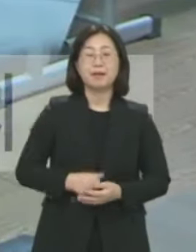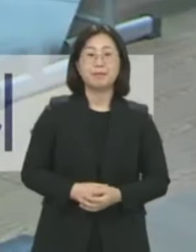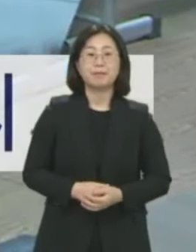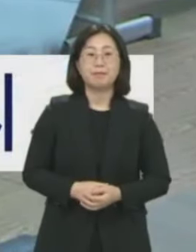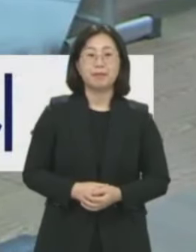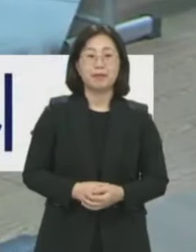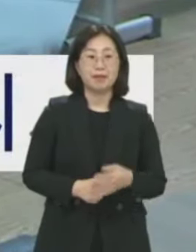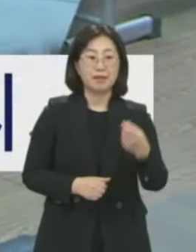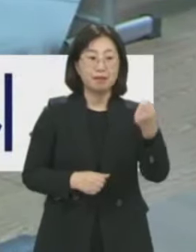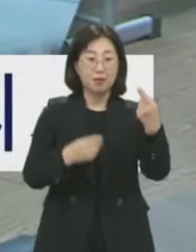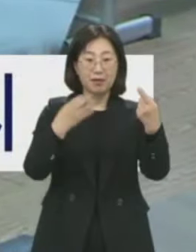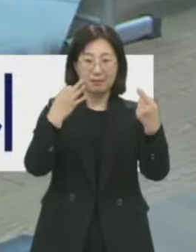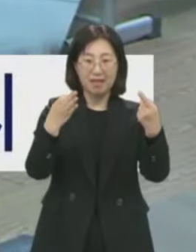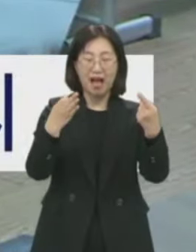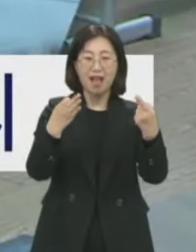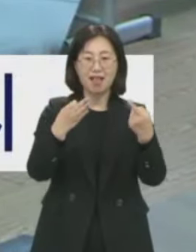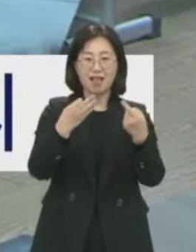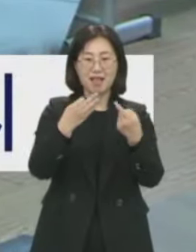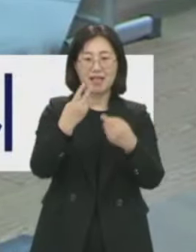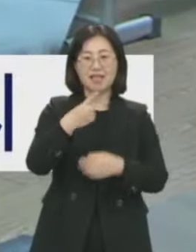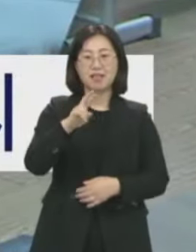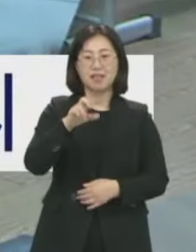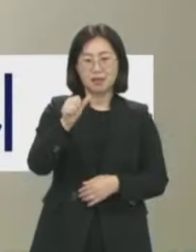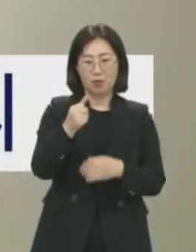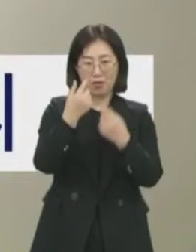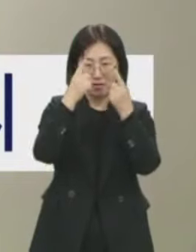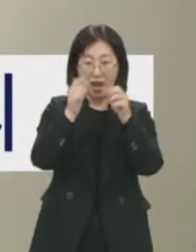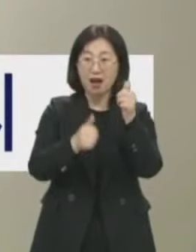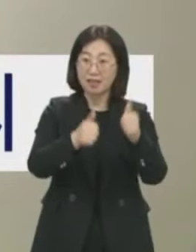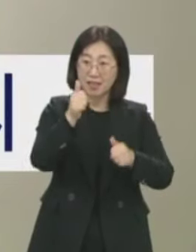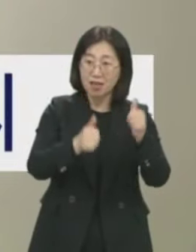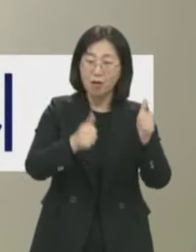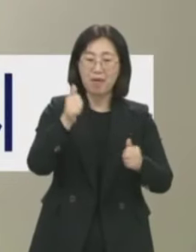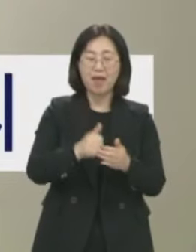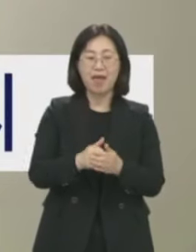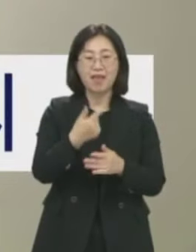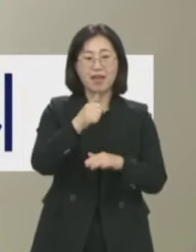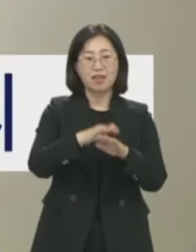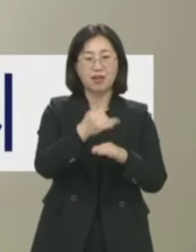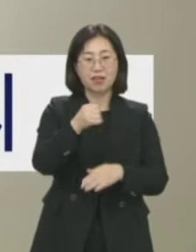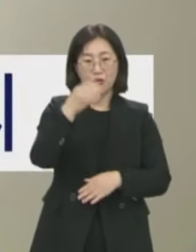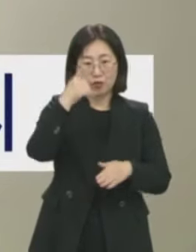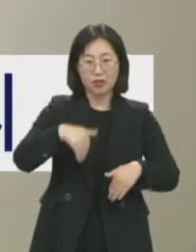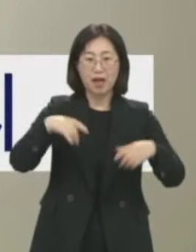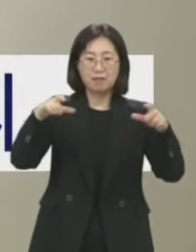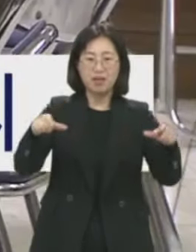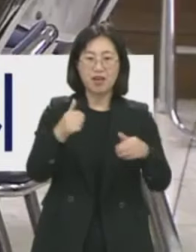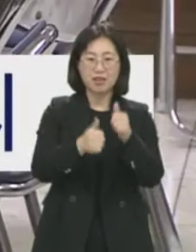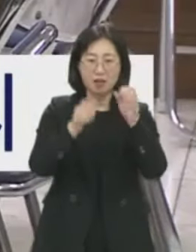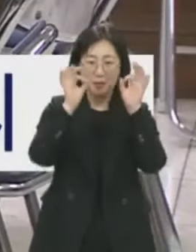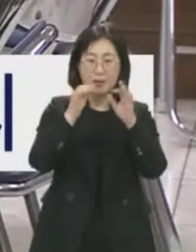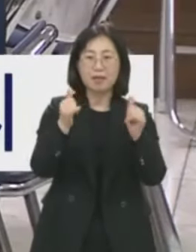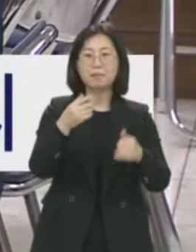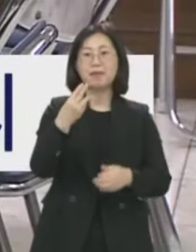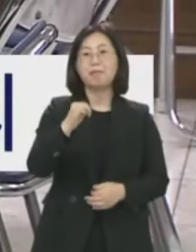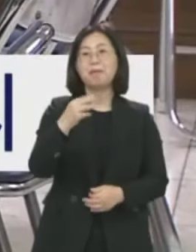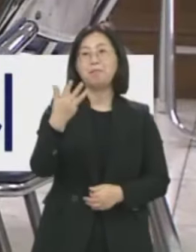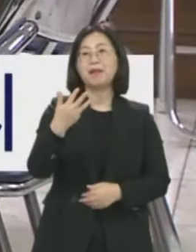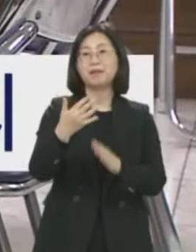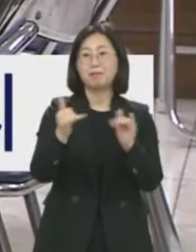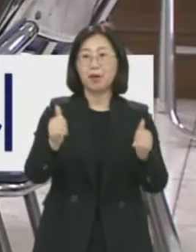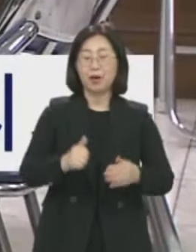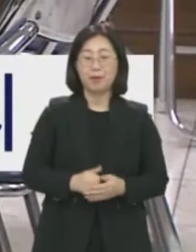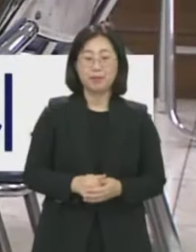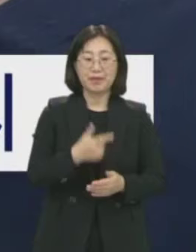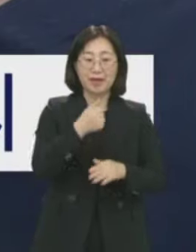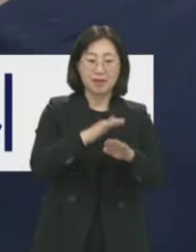오는 14일 치러지는 2025년 대입 수능시험에 대전과 세종, 충남에서 3만 8천여 명이 응시합니다.